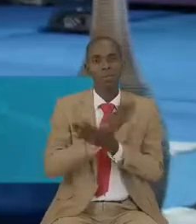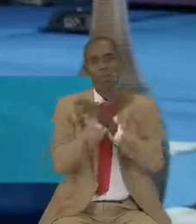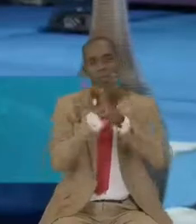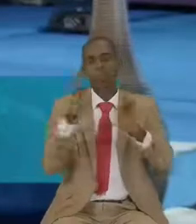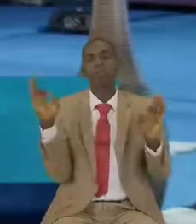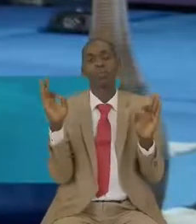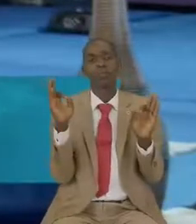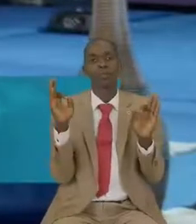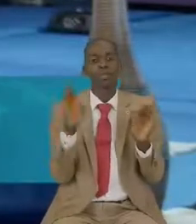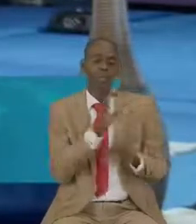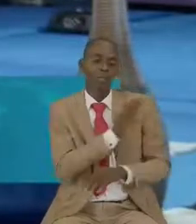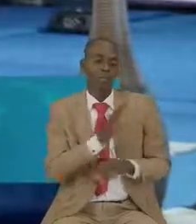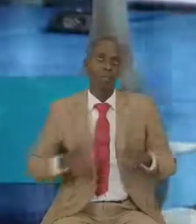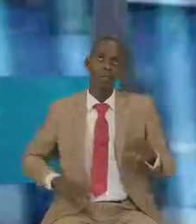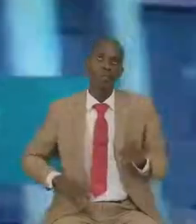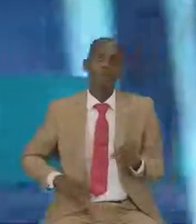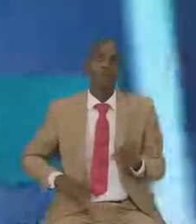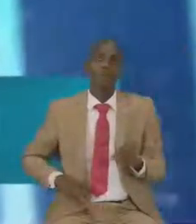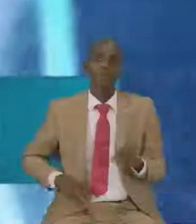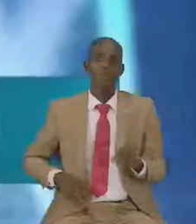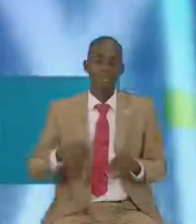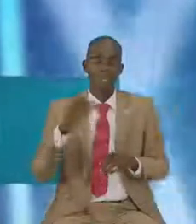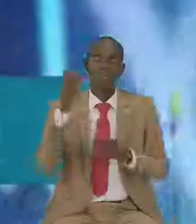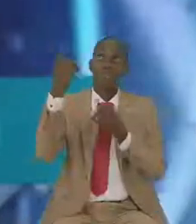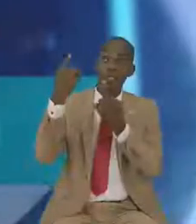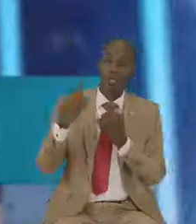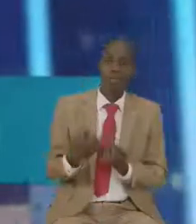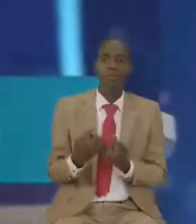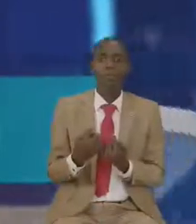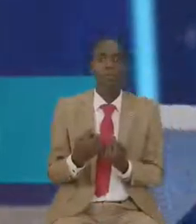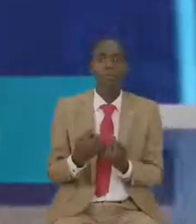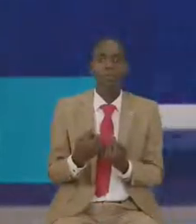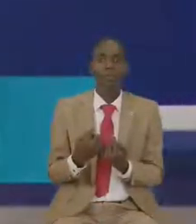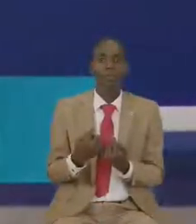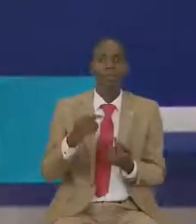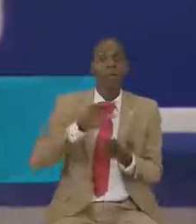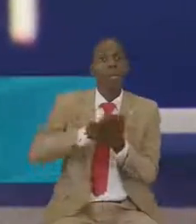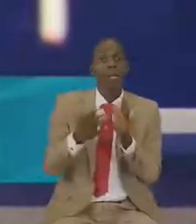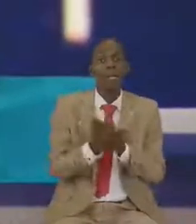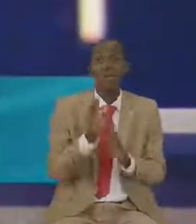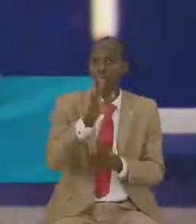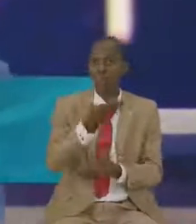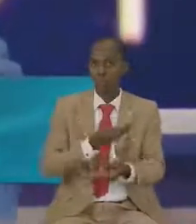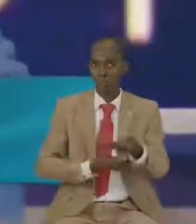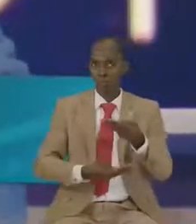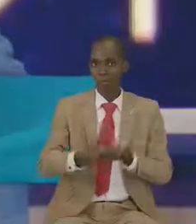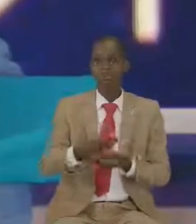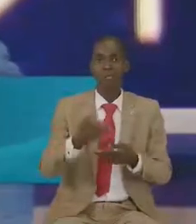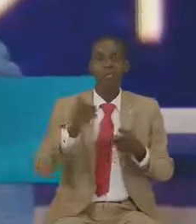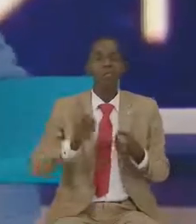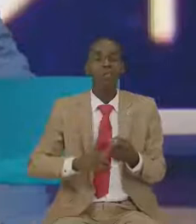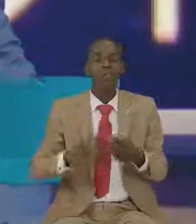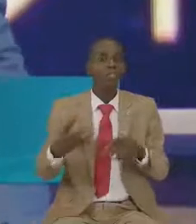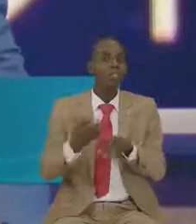substitutif pour notre libération surnaturelle. Christ est devenu